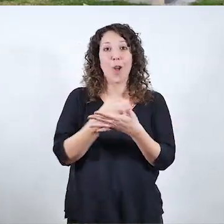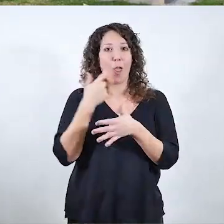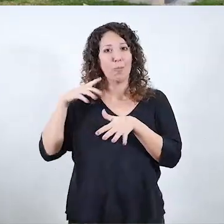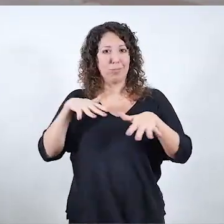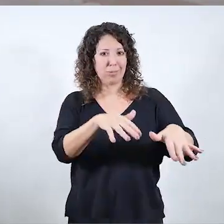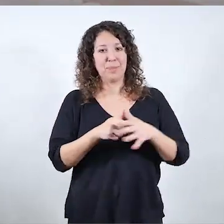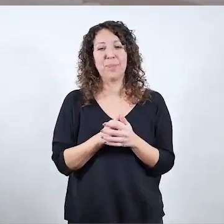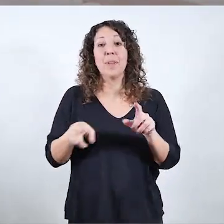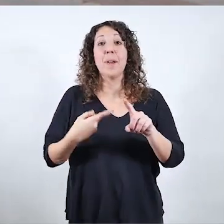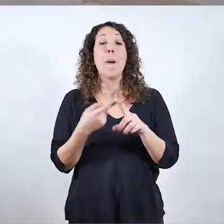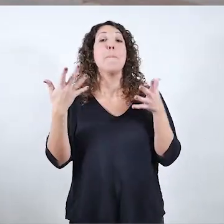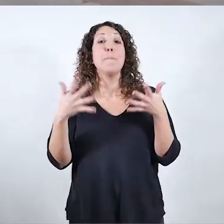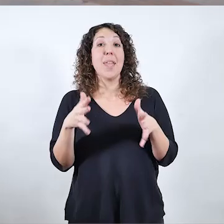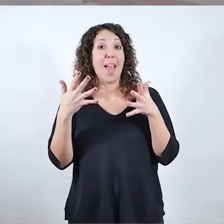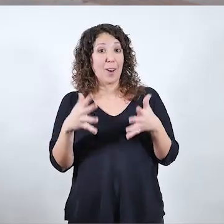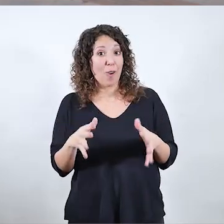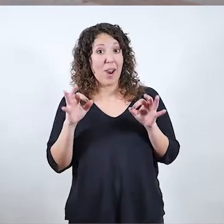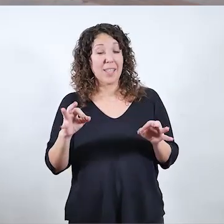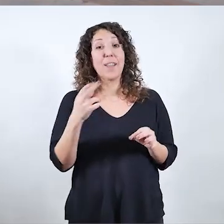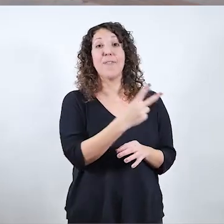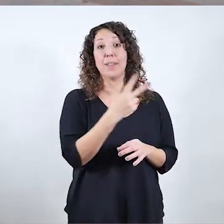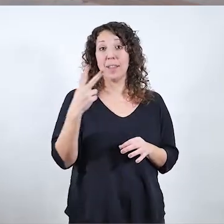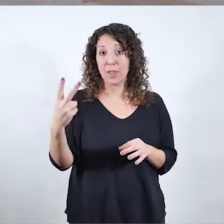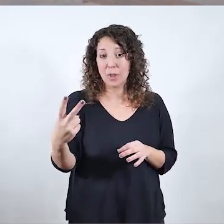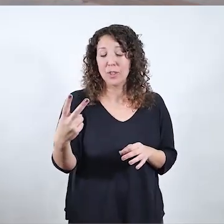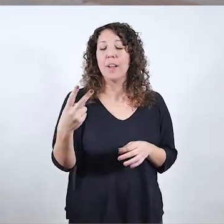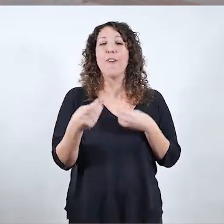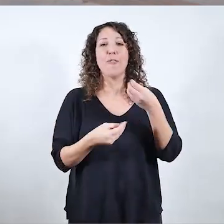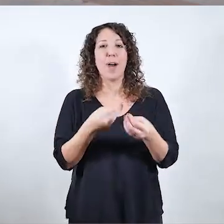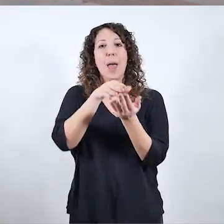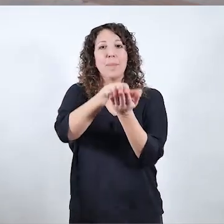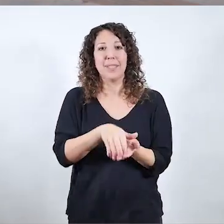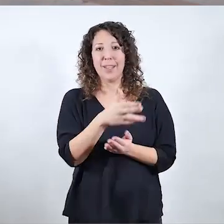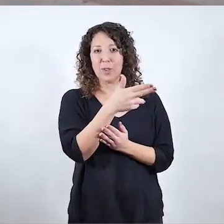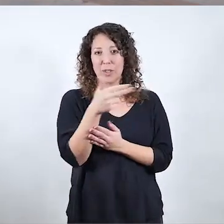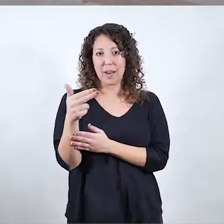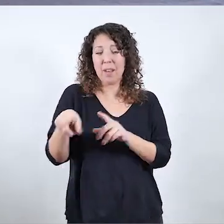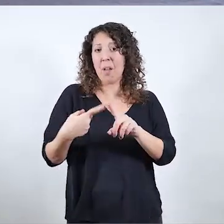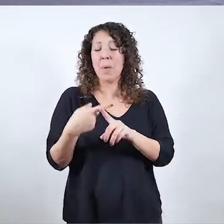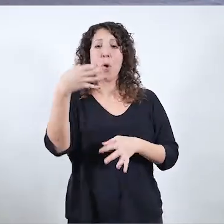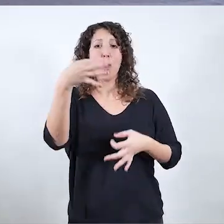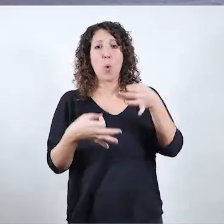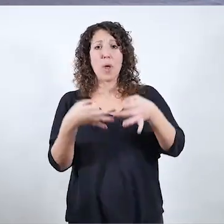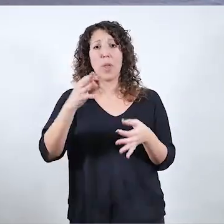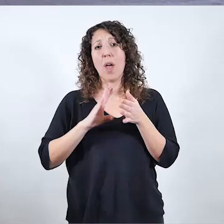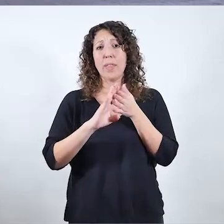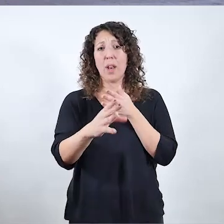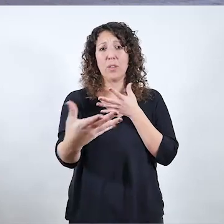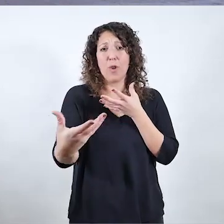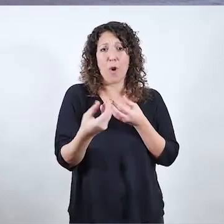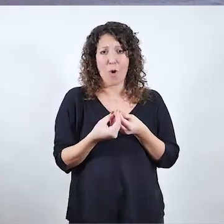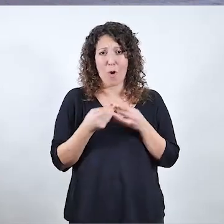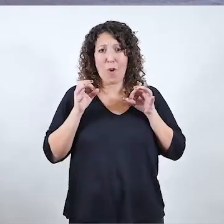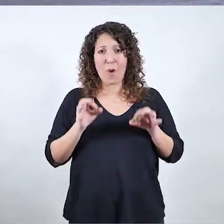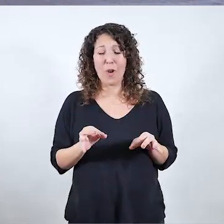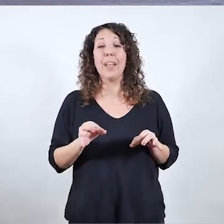tia Peta! I el dimecres 22, dimecres de cendra, a l'enterro de la sardina, i un juicio en directo contigo i